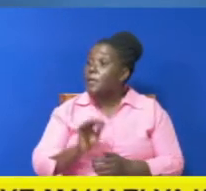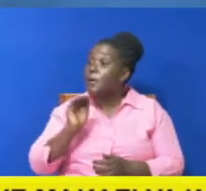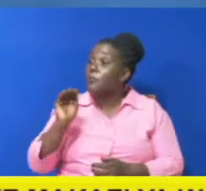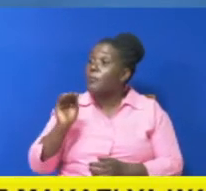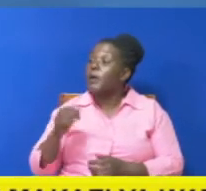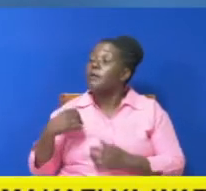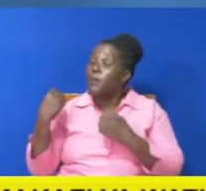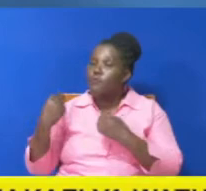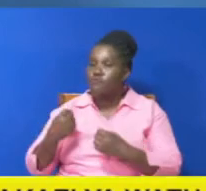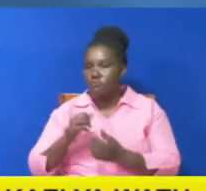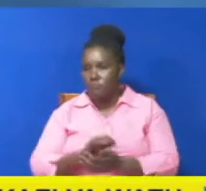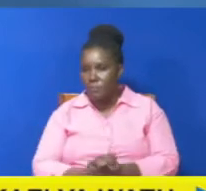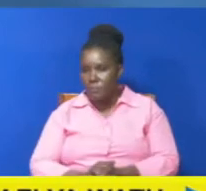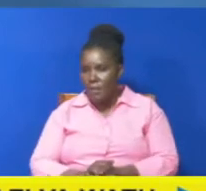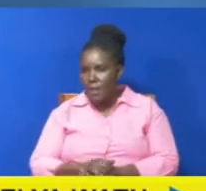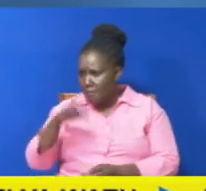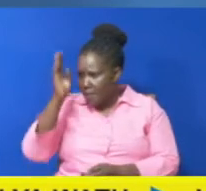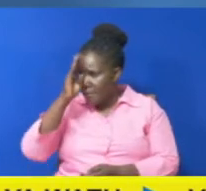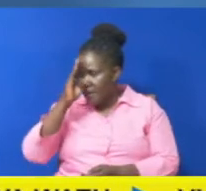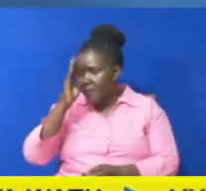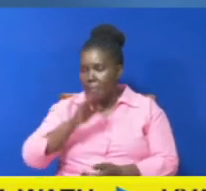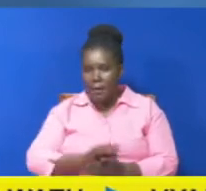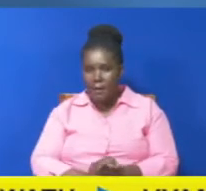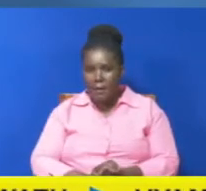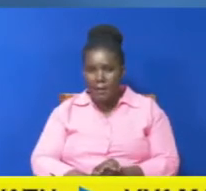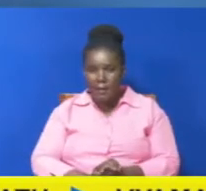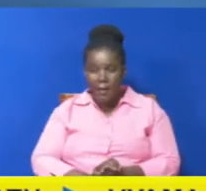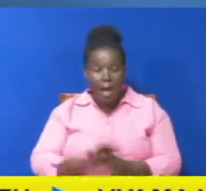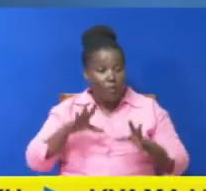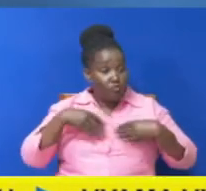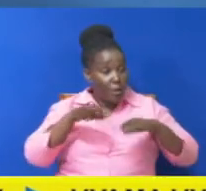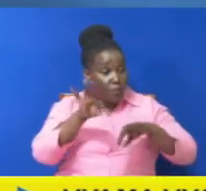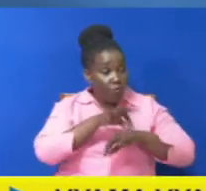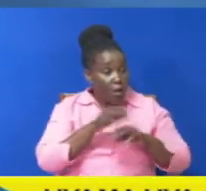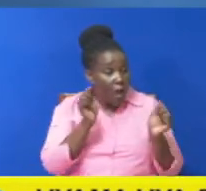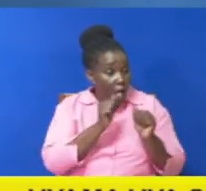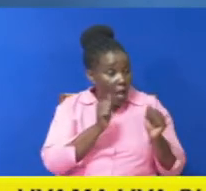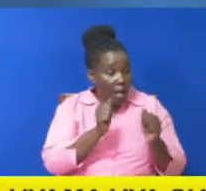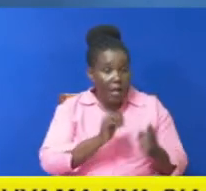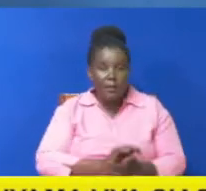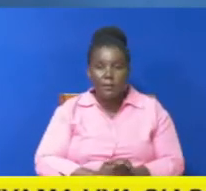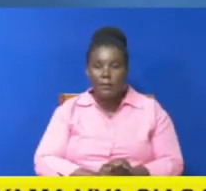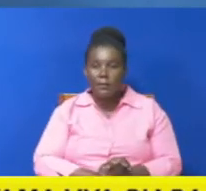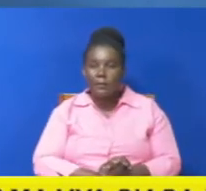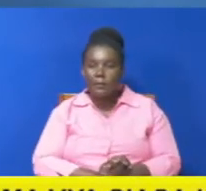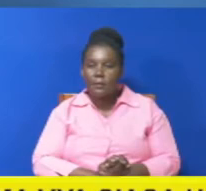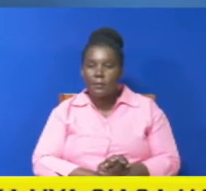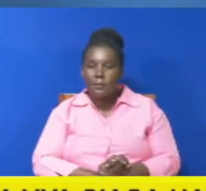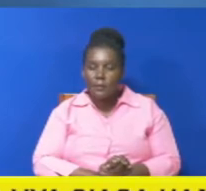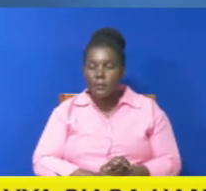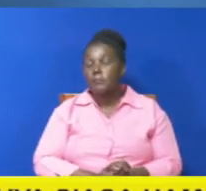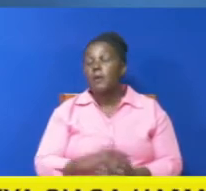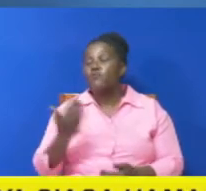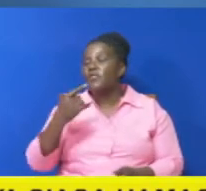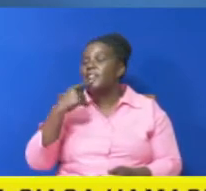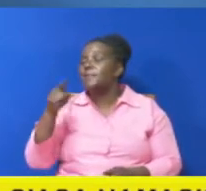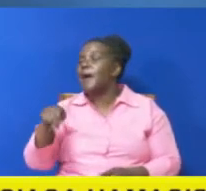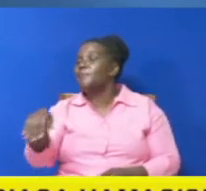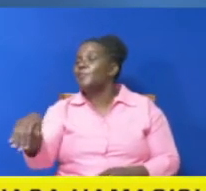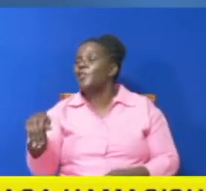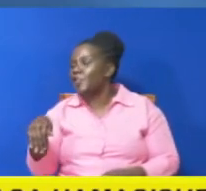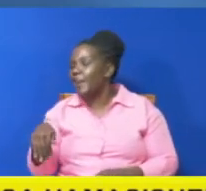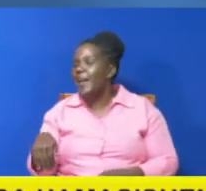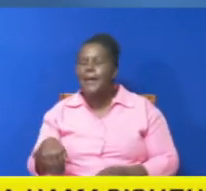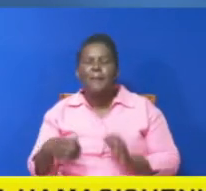Umeona? Sasa angeingia ndani kabla ya kumjua tabia. Kwa hiyo kuna tabia, mimi mwanaume akiwa mchoyo sasa nitakwenda naye. Bwana shununa